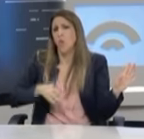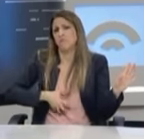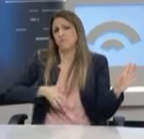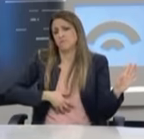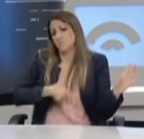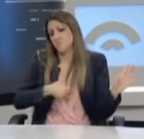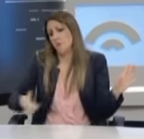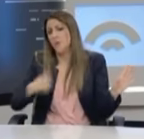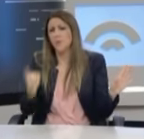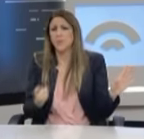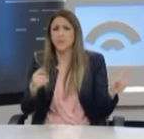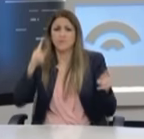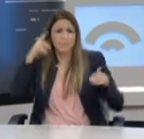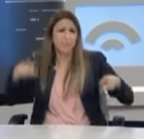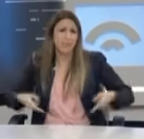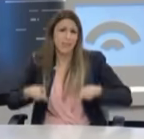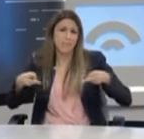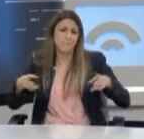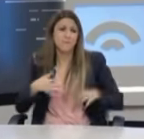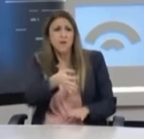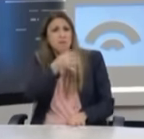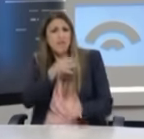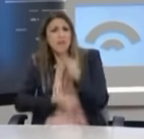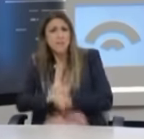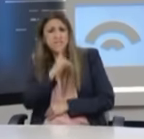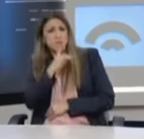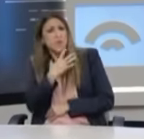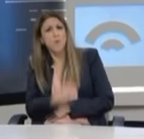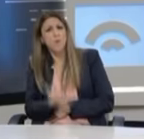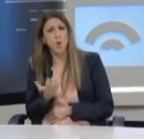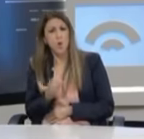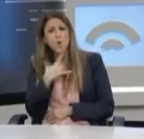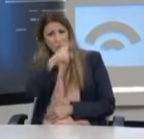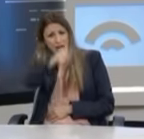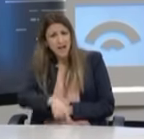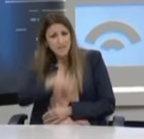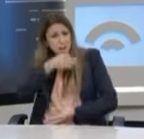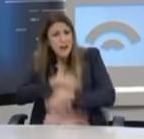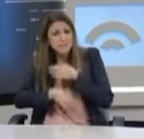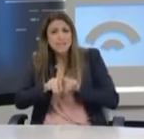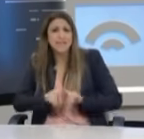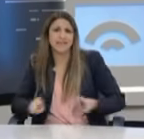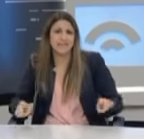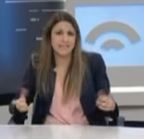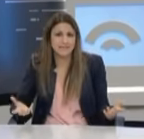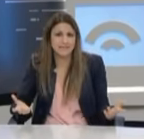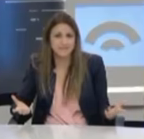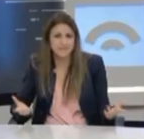χασκογελούσατε, όπως συνήθως. Αφού δεν μιλήσατε και τότε, τι ήρθατε να μας πείτε τώρα, κύριε